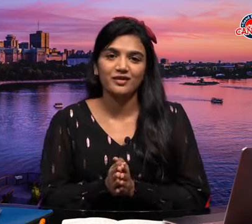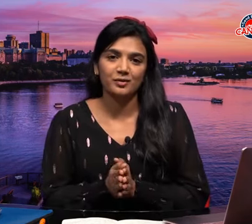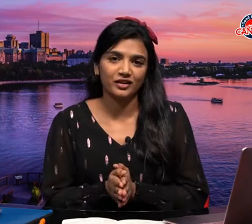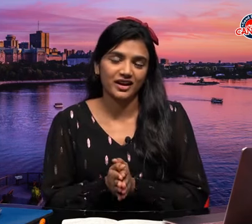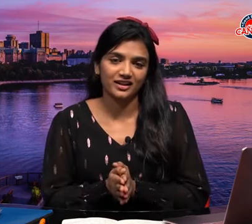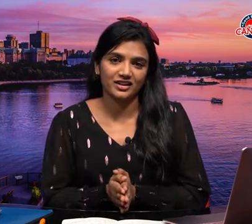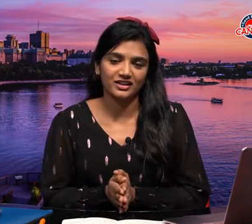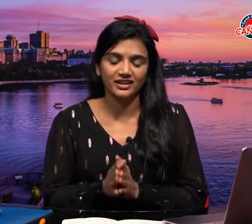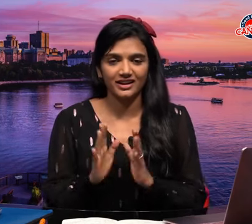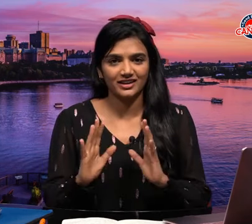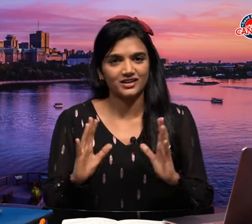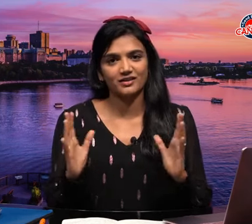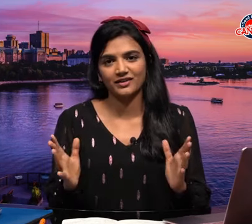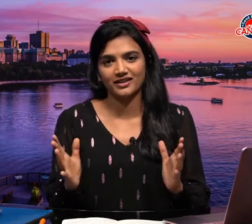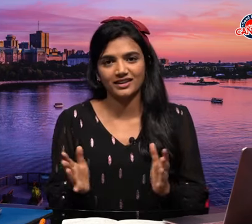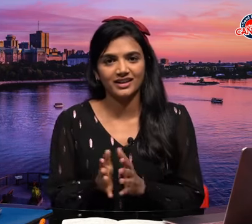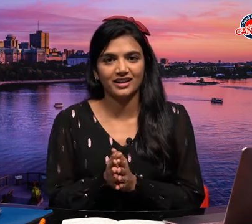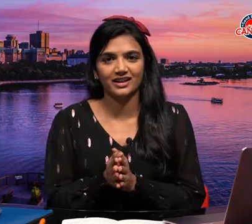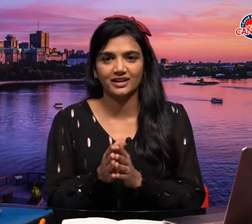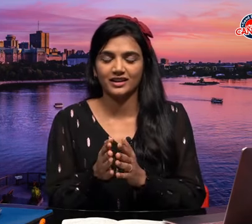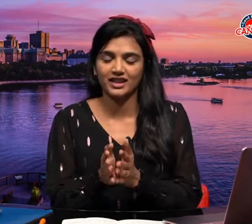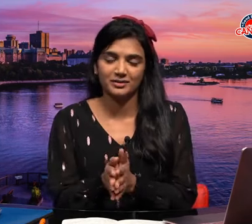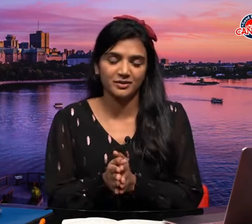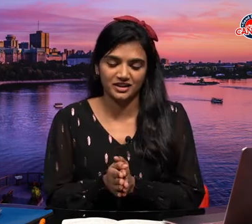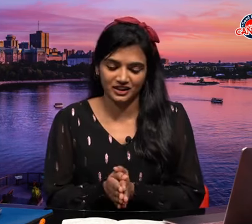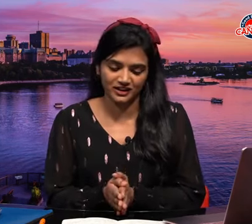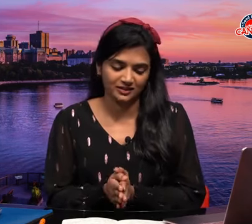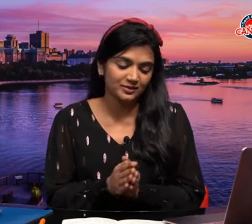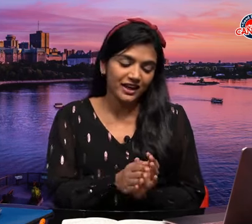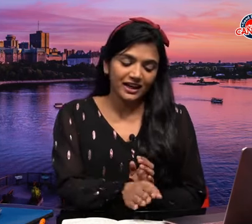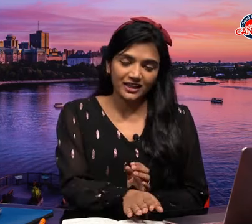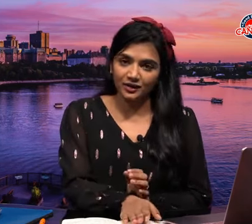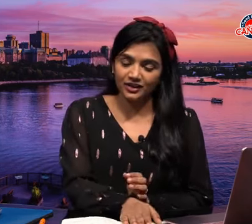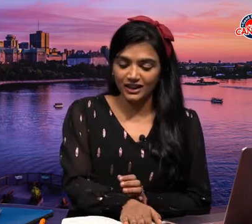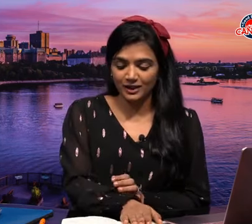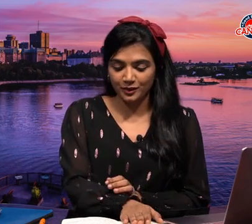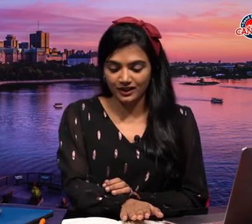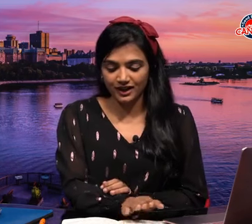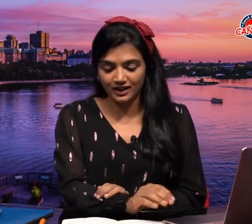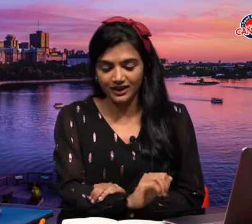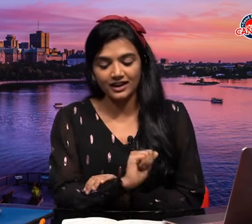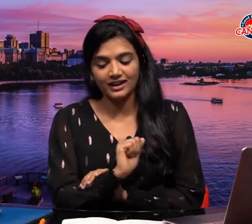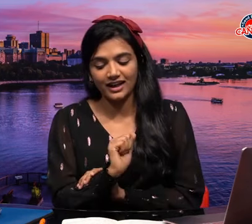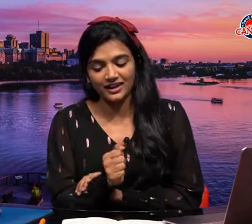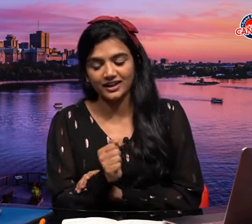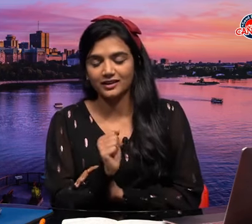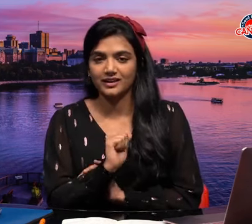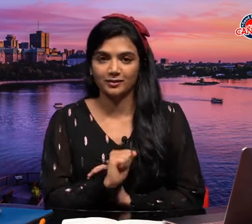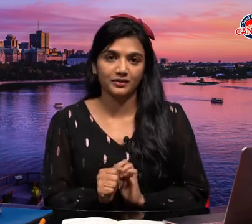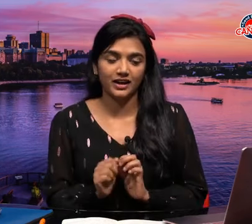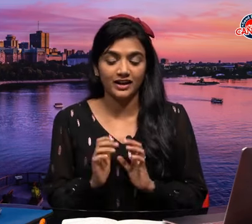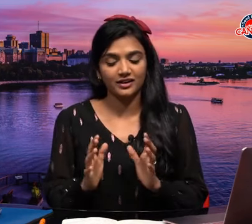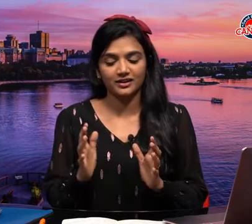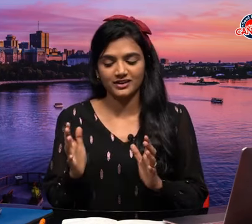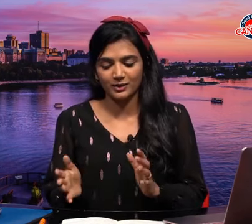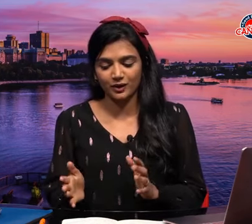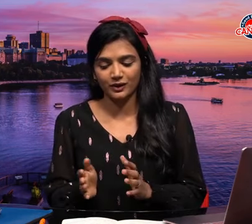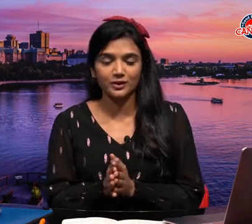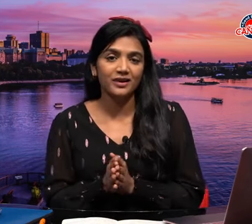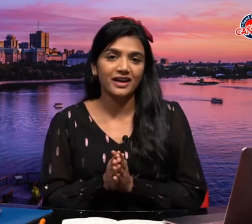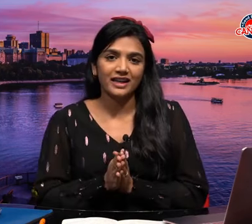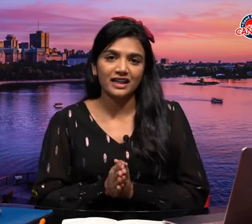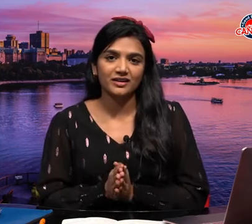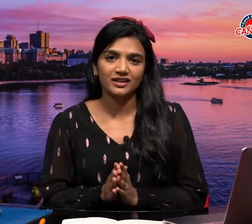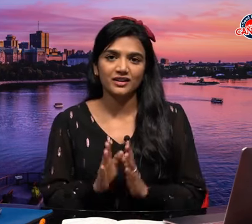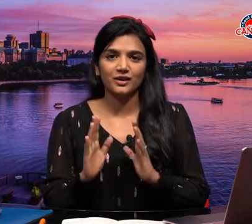தான் விரும்புகிறார்கள் என்று இந்த சர்வே வந்து கண்டுபிடிக்கப்பட்டிருக்கின்றது. இதைத் தொடர்ந்து இப்போது நாங்கள் கலையரங்கத்துக்குள் செல்ல